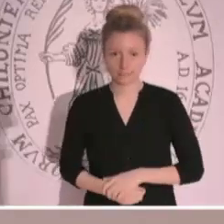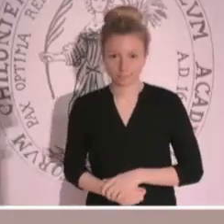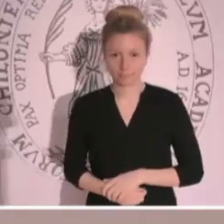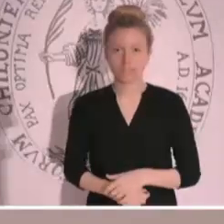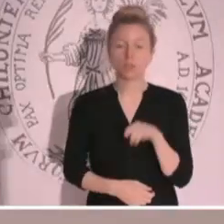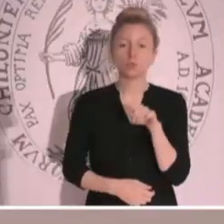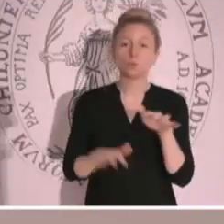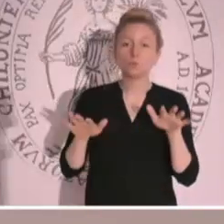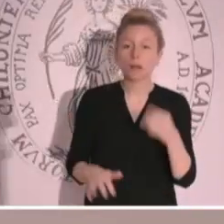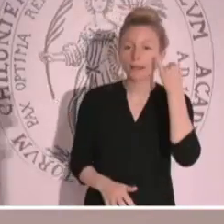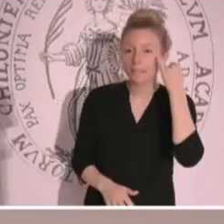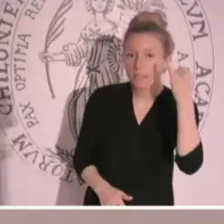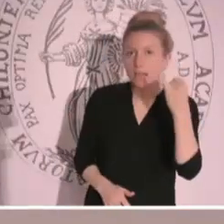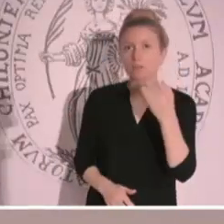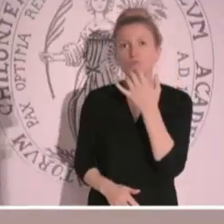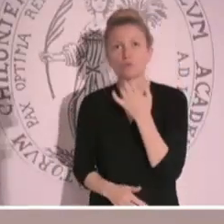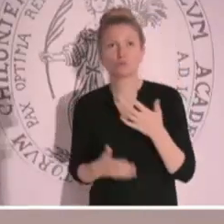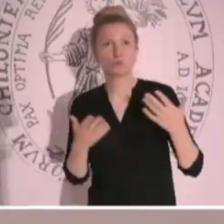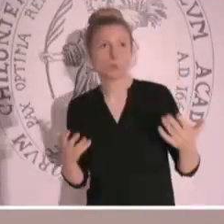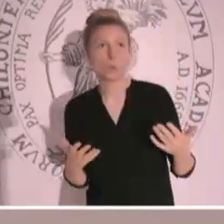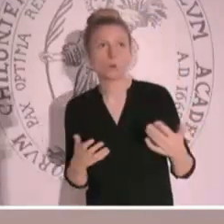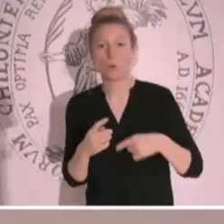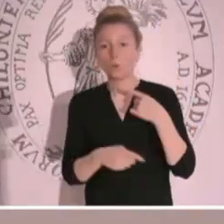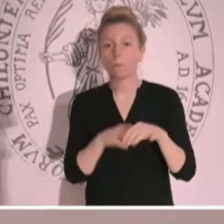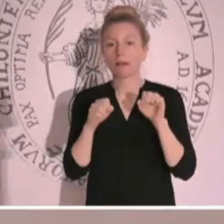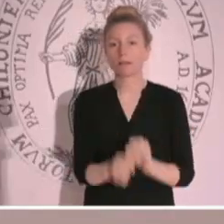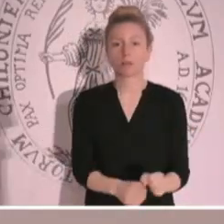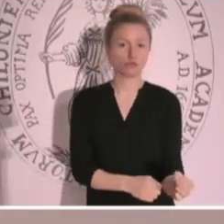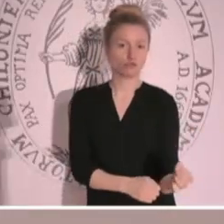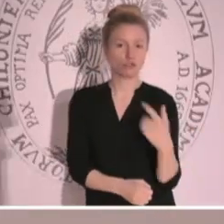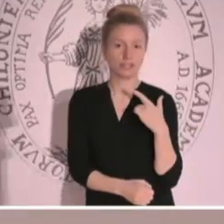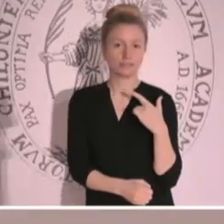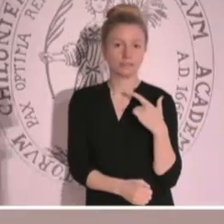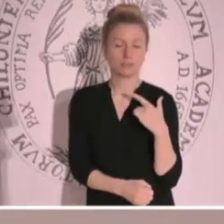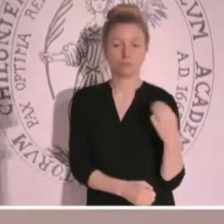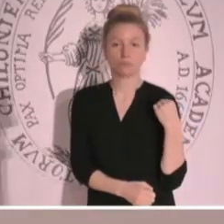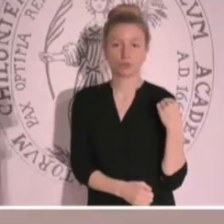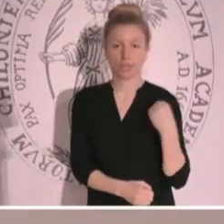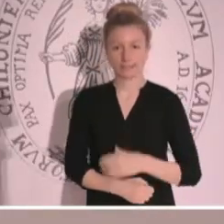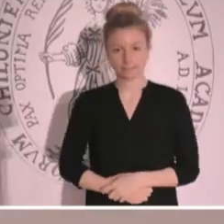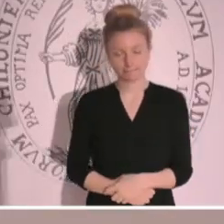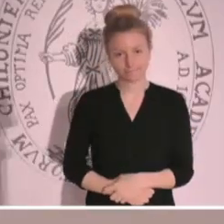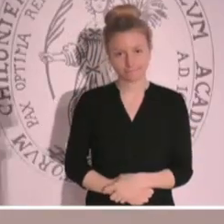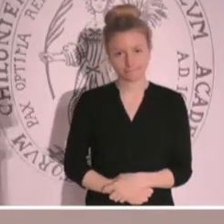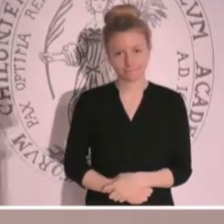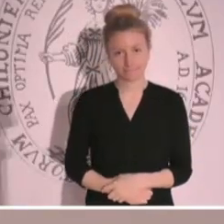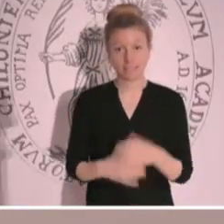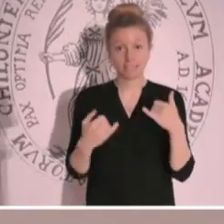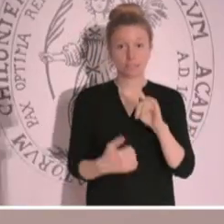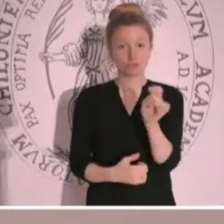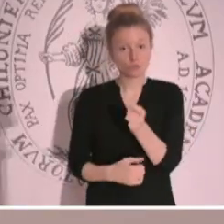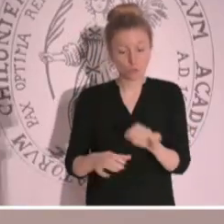freuen wir uns immer auf eine Nachricht von euch. Und besonders zu Beginn des Studiums und auch während des